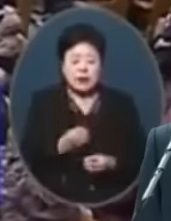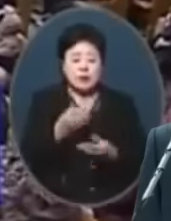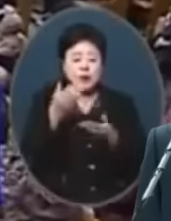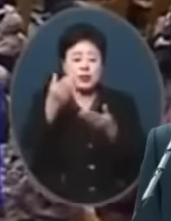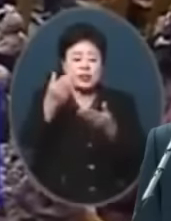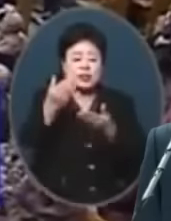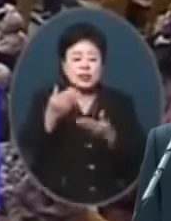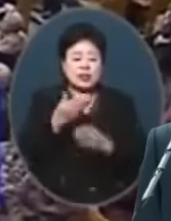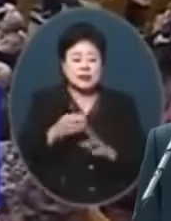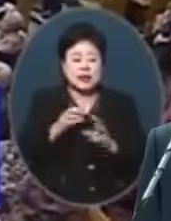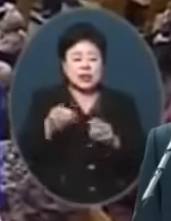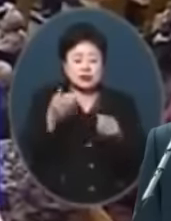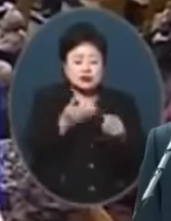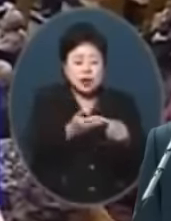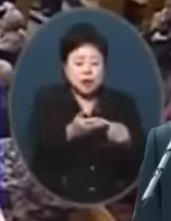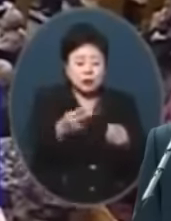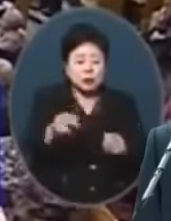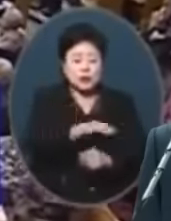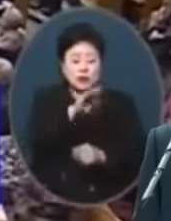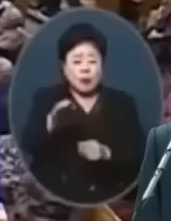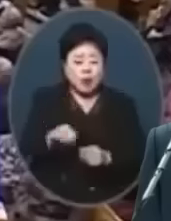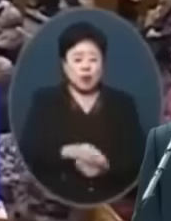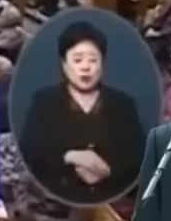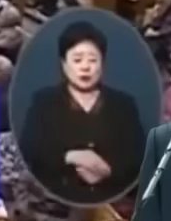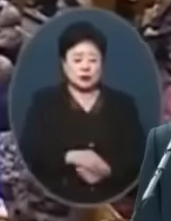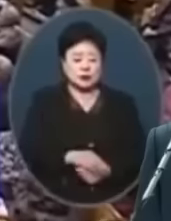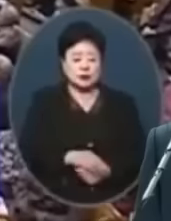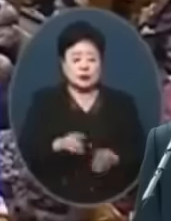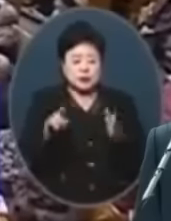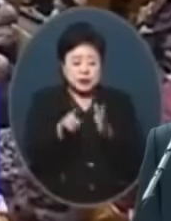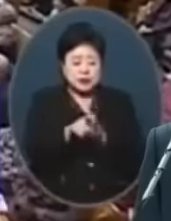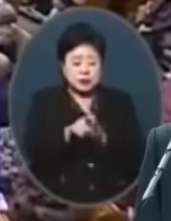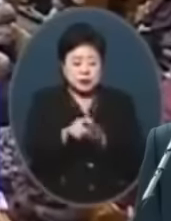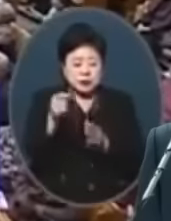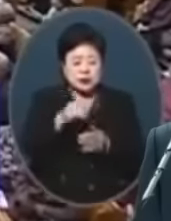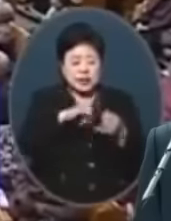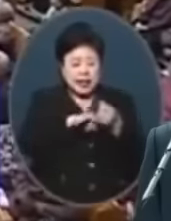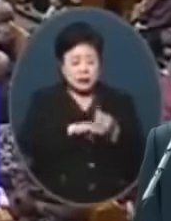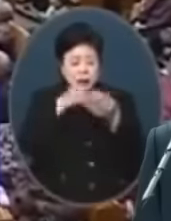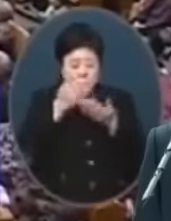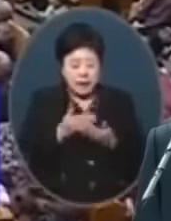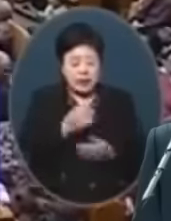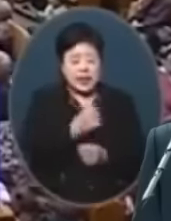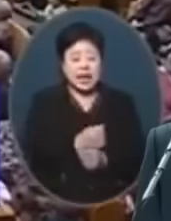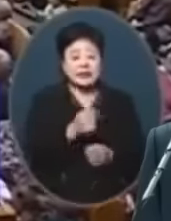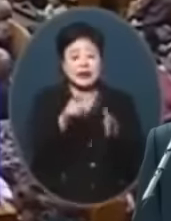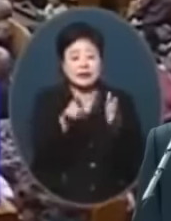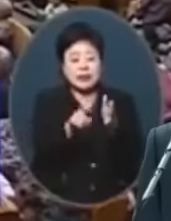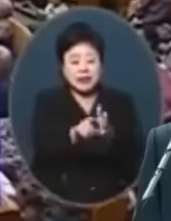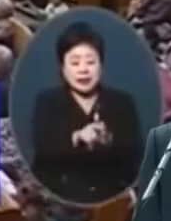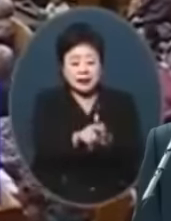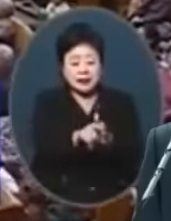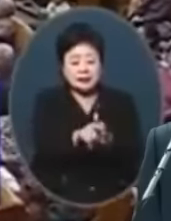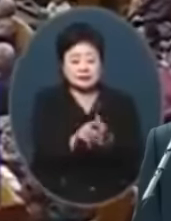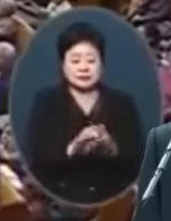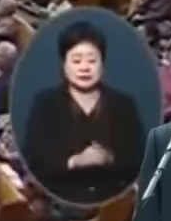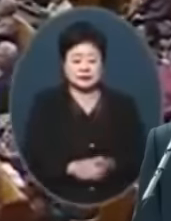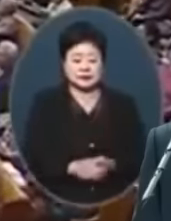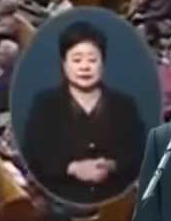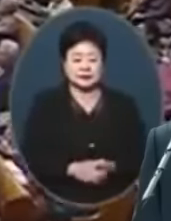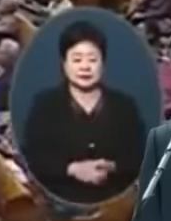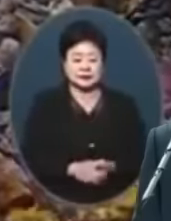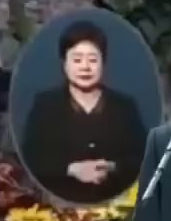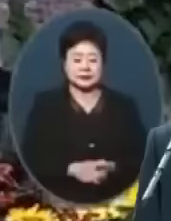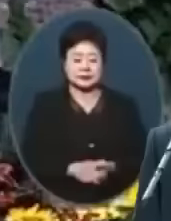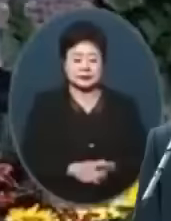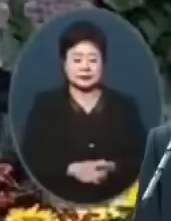아브라함의 복이 이방인에게 미치게 하고 또 우리로 하여금 믿음으로 말미암아 성령의 약속을 받게 하려며